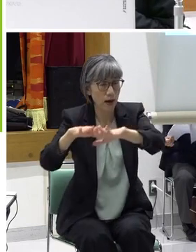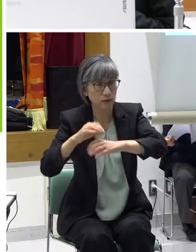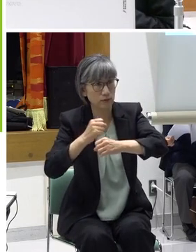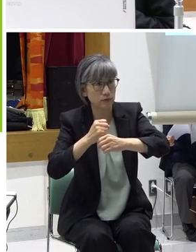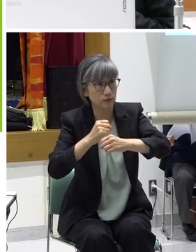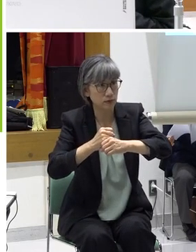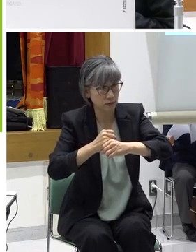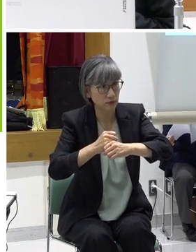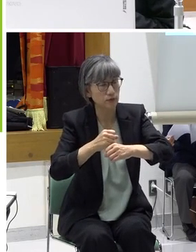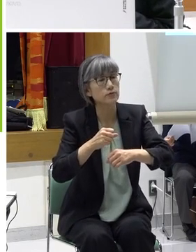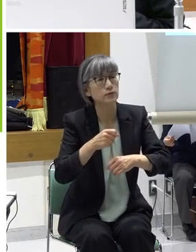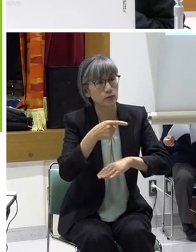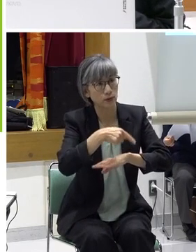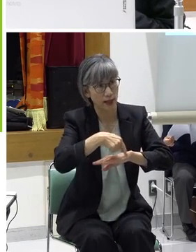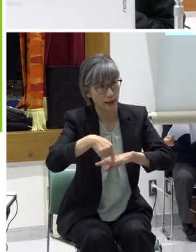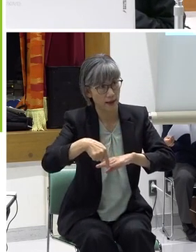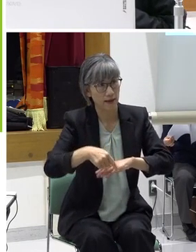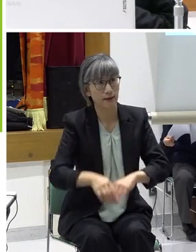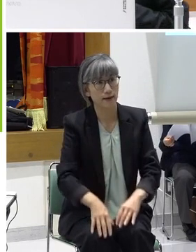ります。